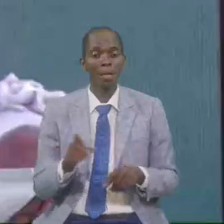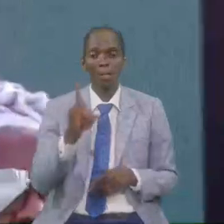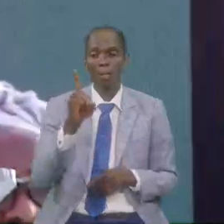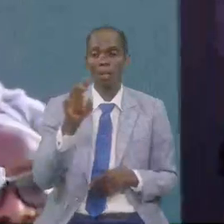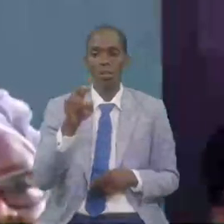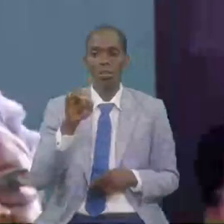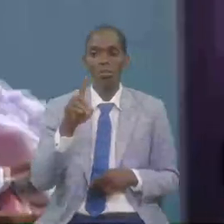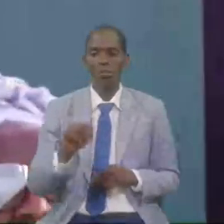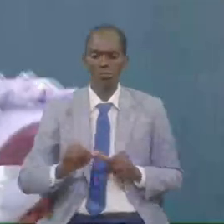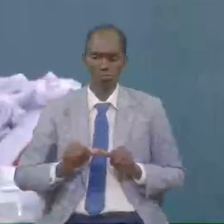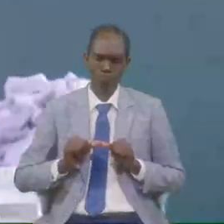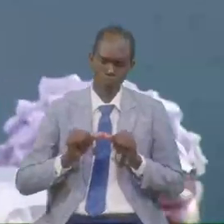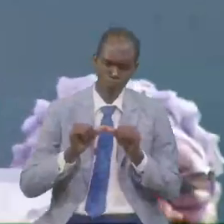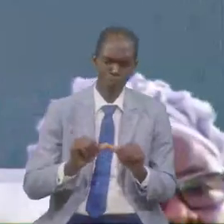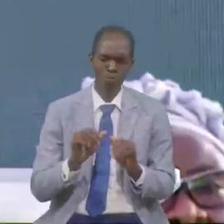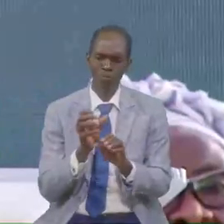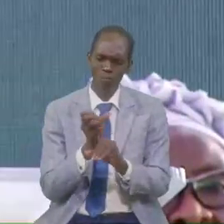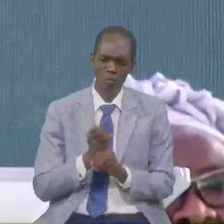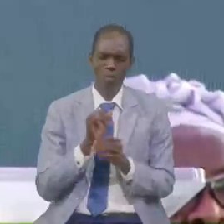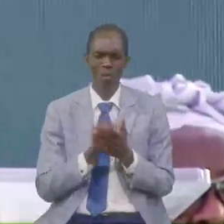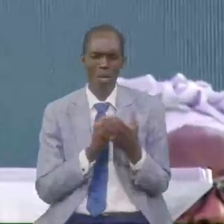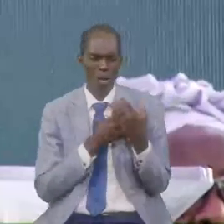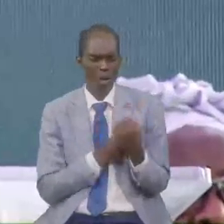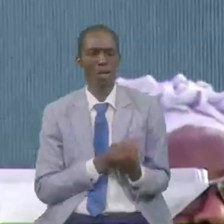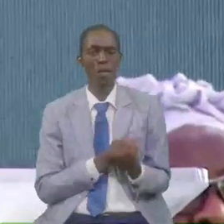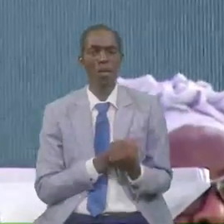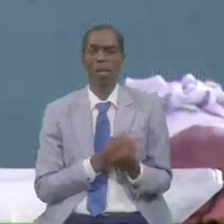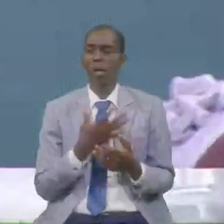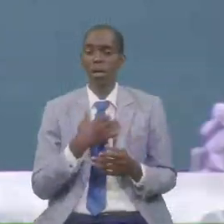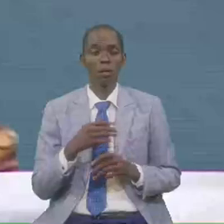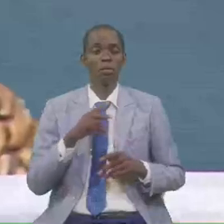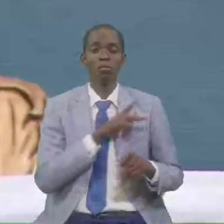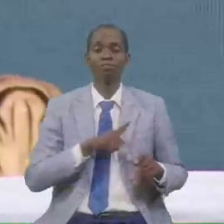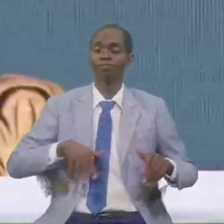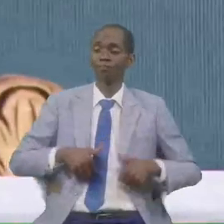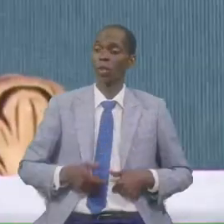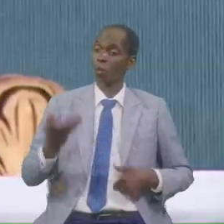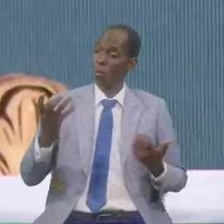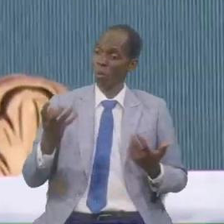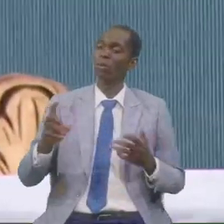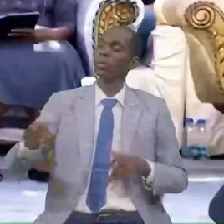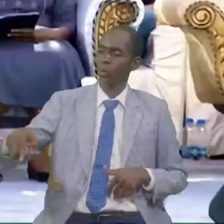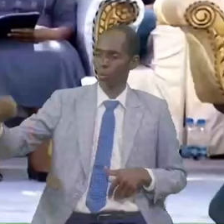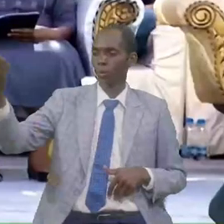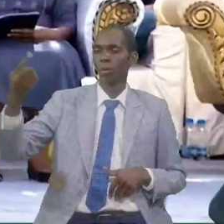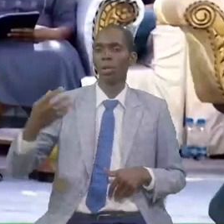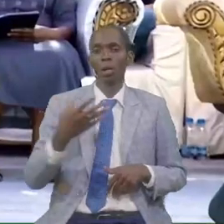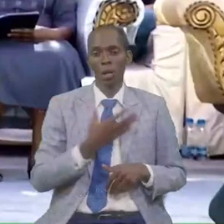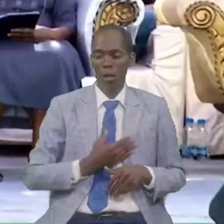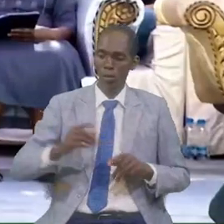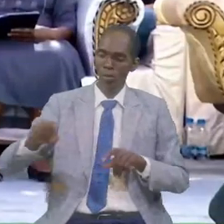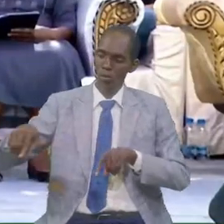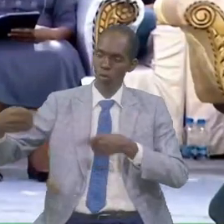Mais David a gardé le courage. Il a dit, d'accord, tu peux aller. Alors il apparaît maintenant